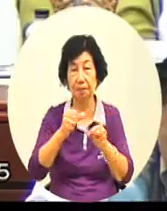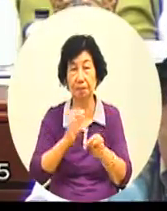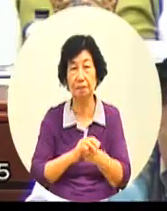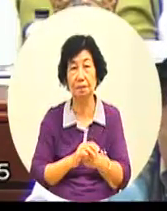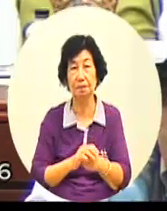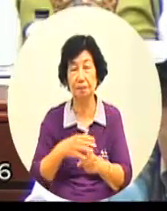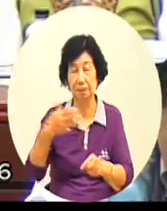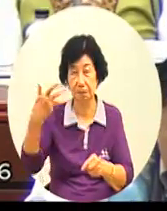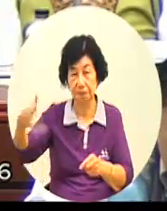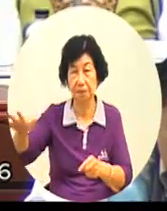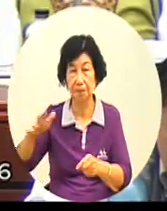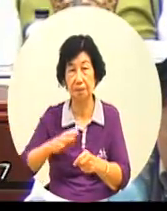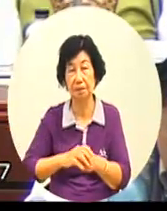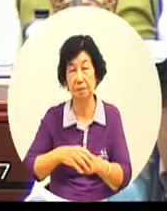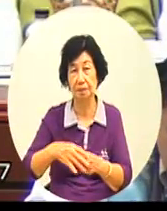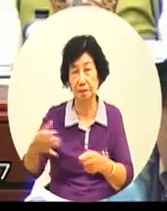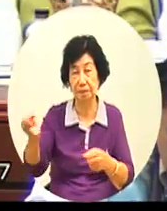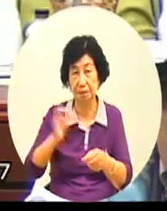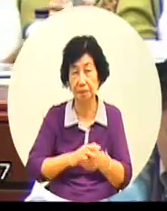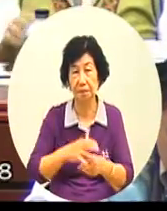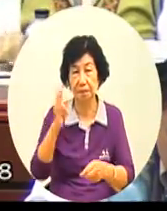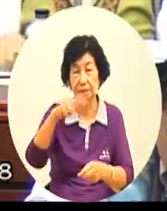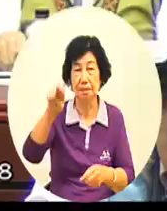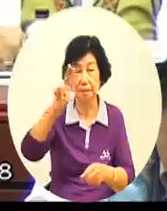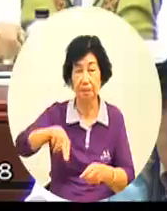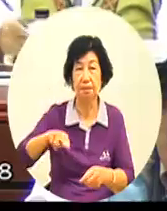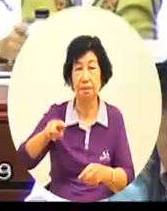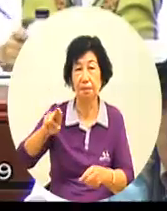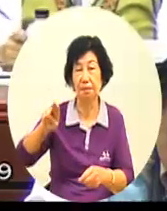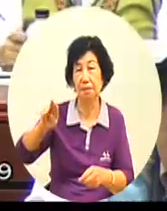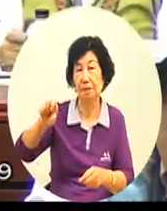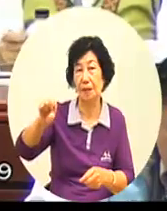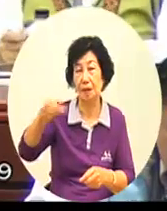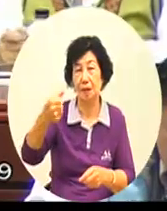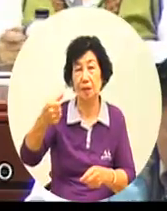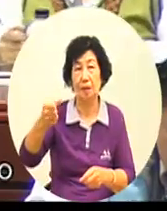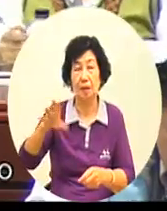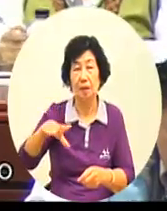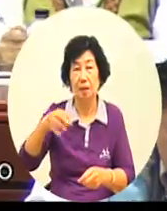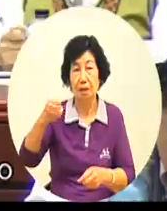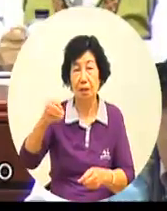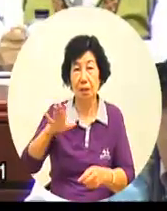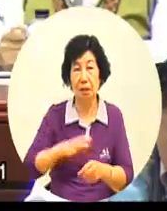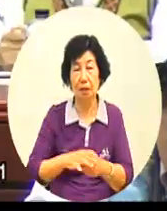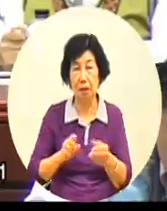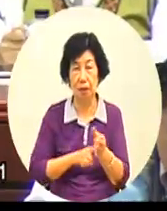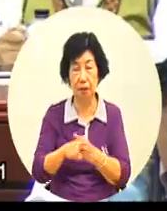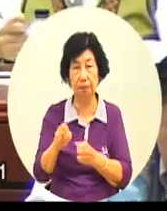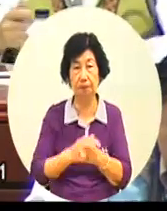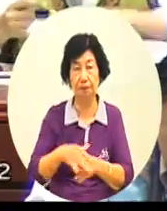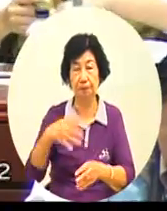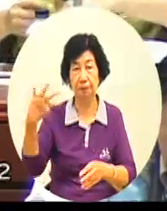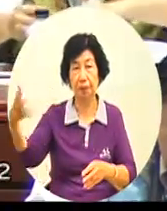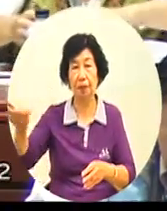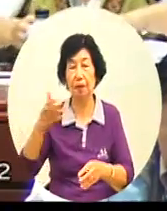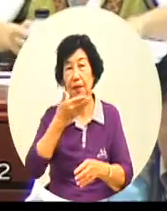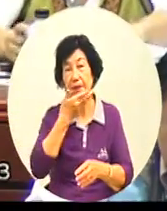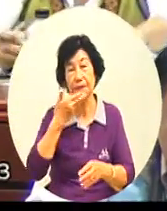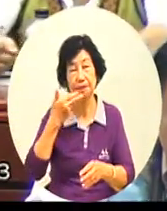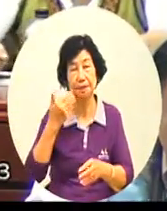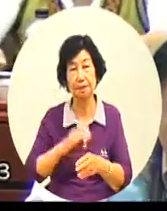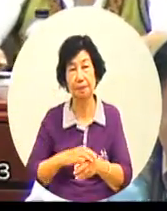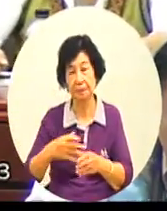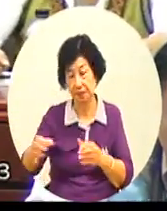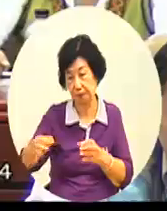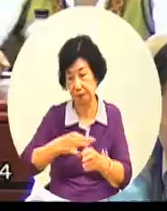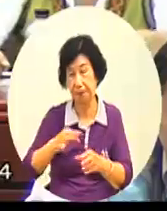量回馈金哈，是2500万，直接啊由水利局这边核定给区公所，不是经过本会这